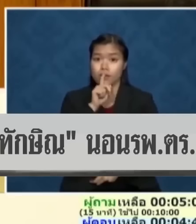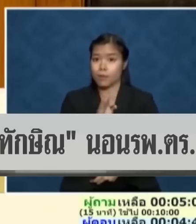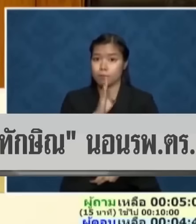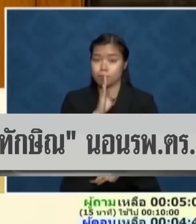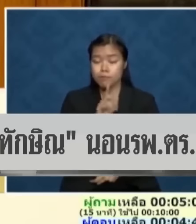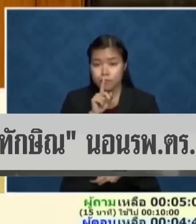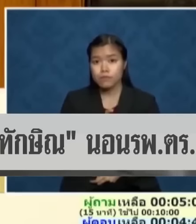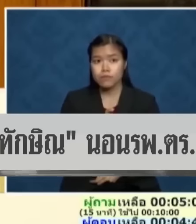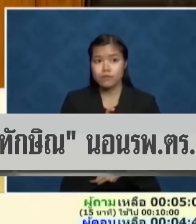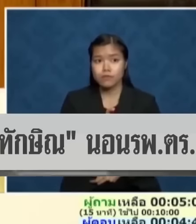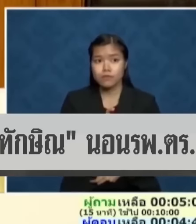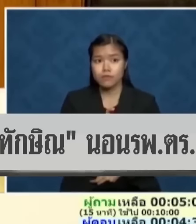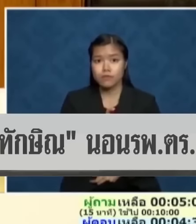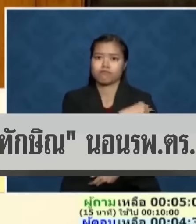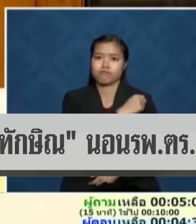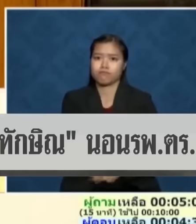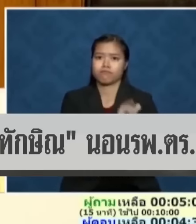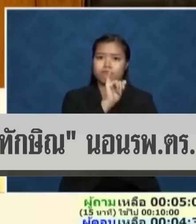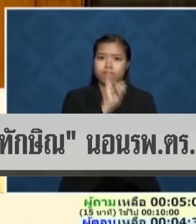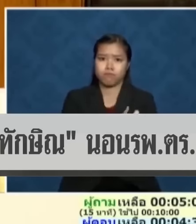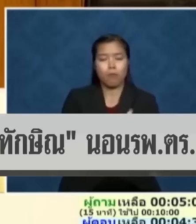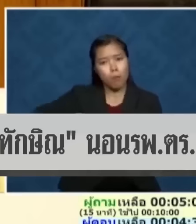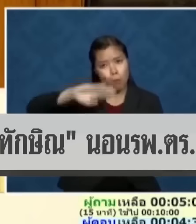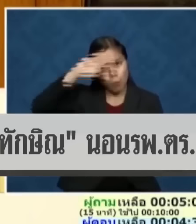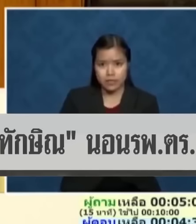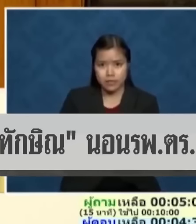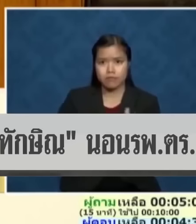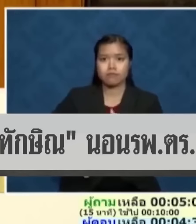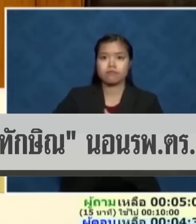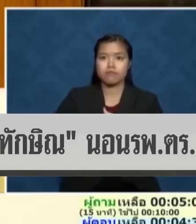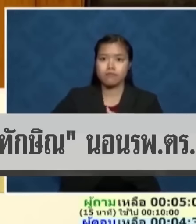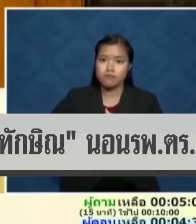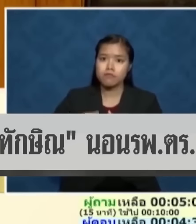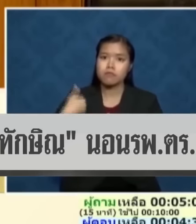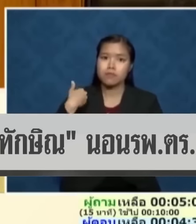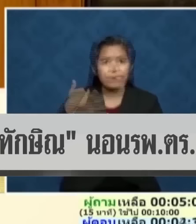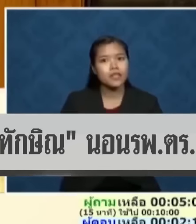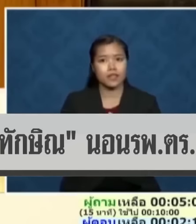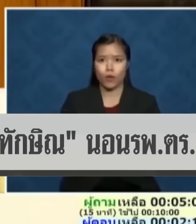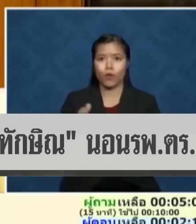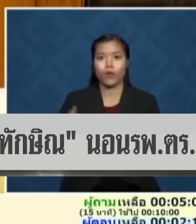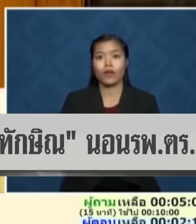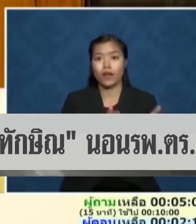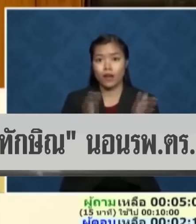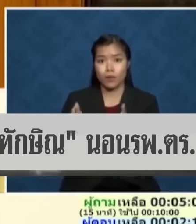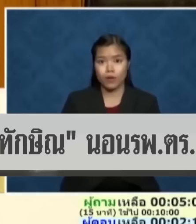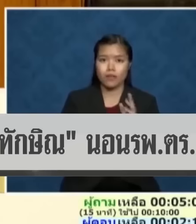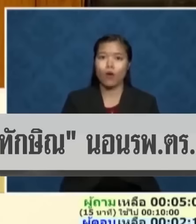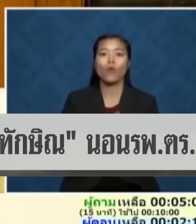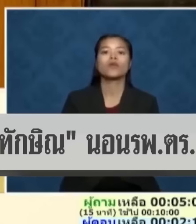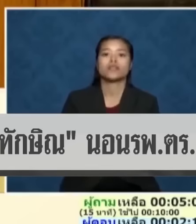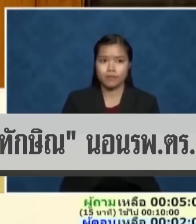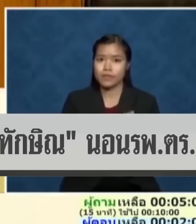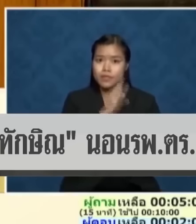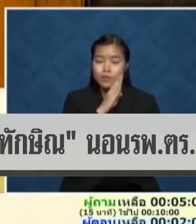ยืนยันว่าท่านป่วยจริงท่านมีหลักฐานตามที่ปรากฏจริงสำหรับคนอื่นที่ป่วยมีอ